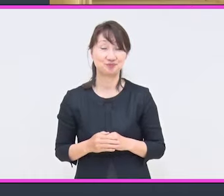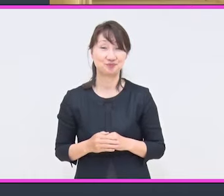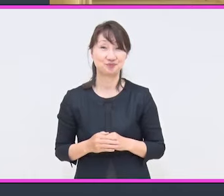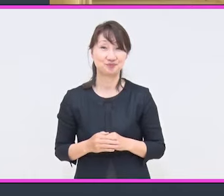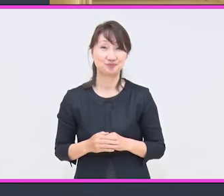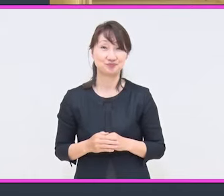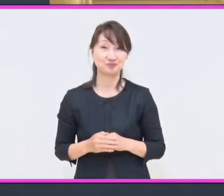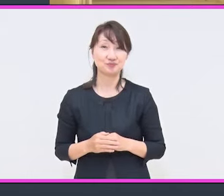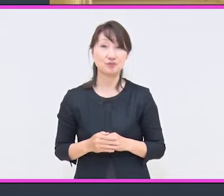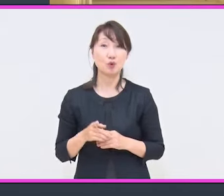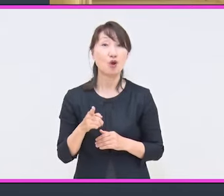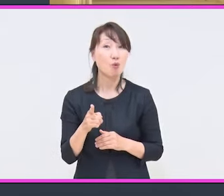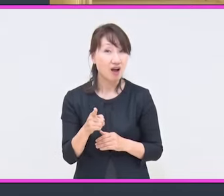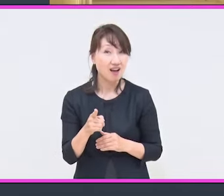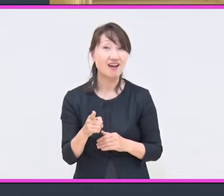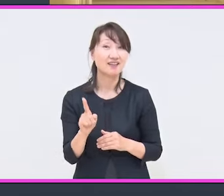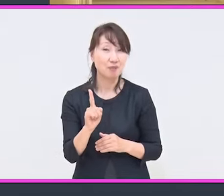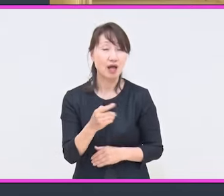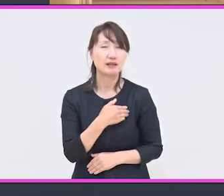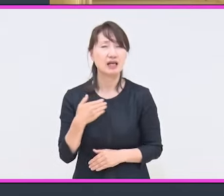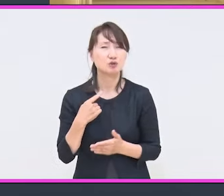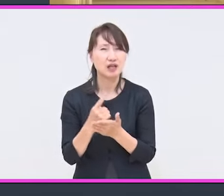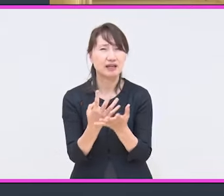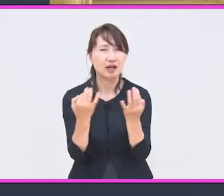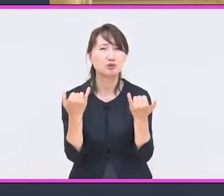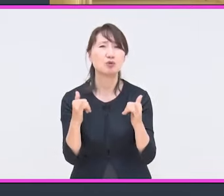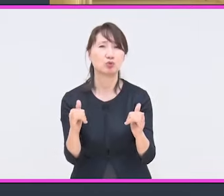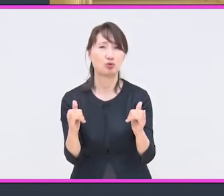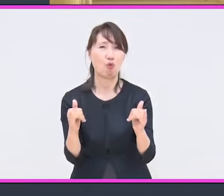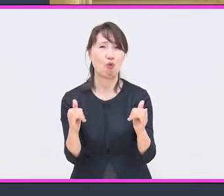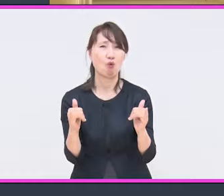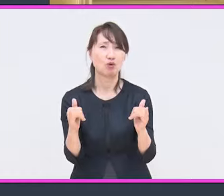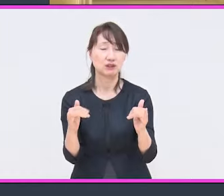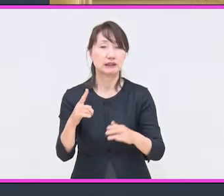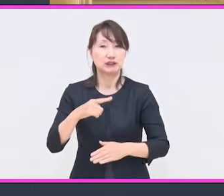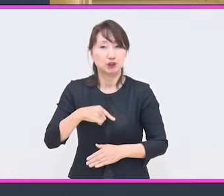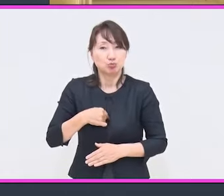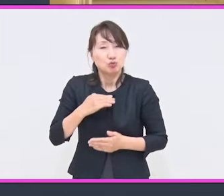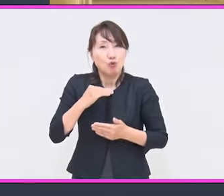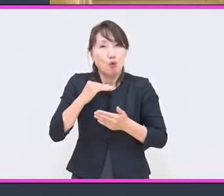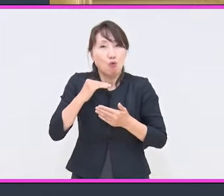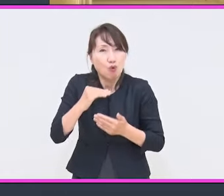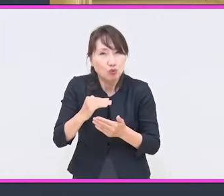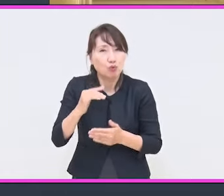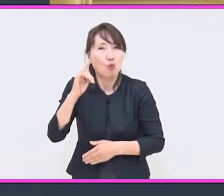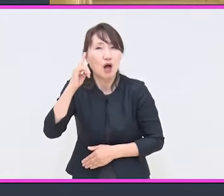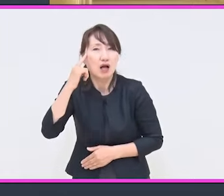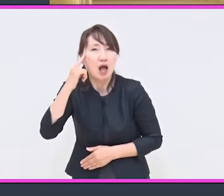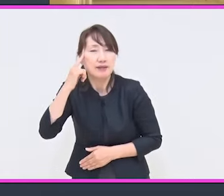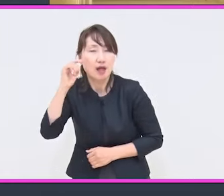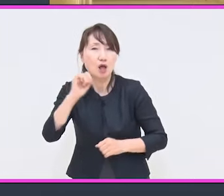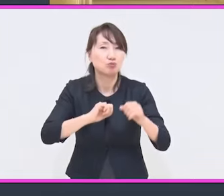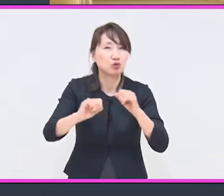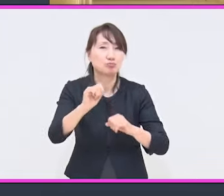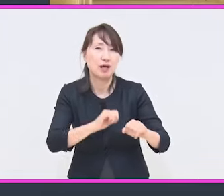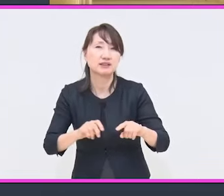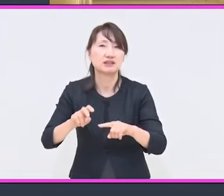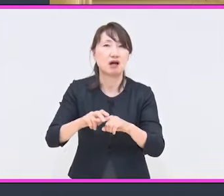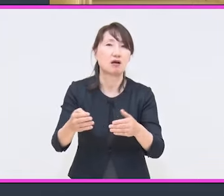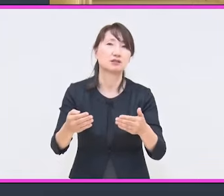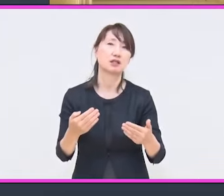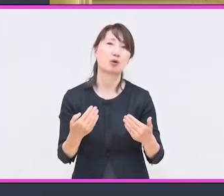ぱりできるだけ多くの人たちに自分のこととしてこのムーブメントに加わっていただくっていうこと